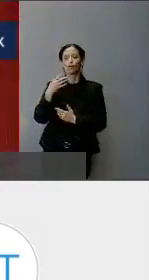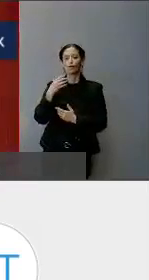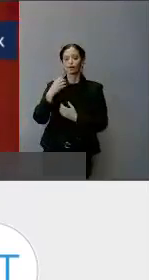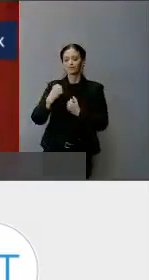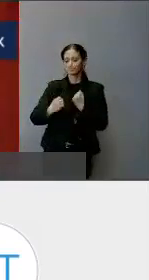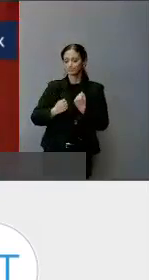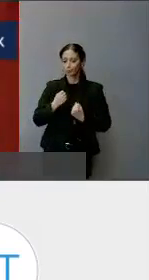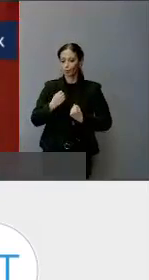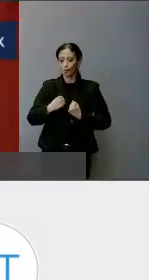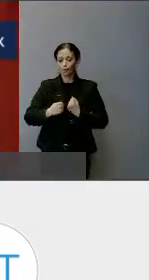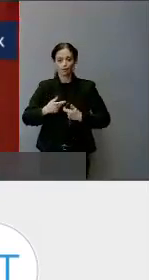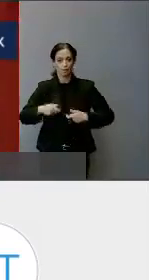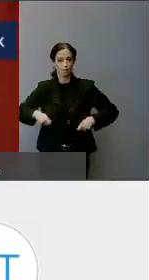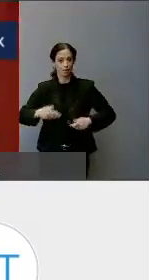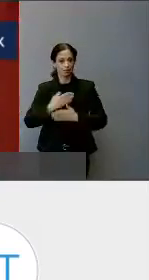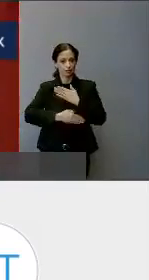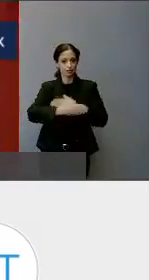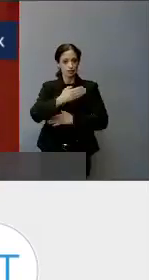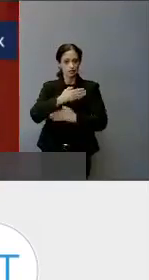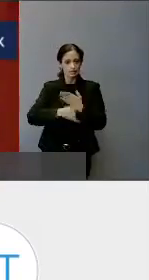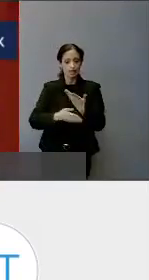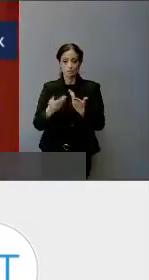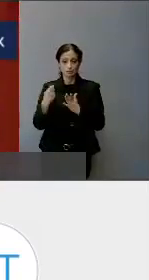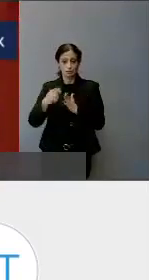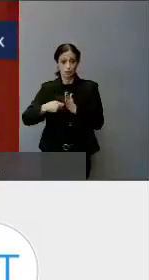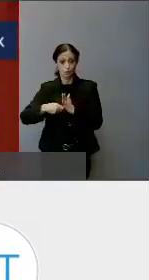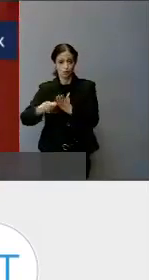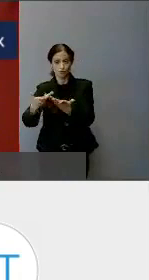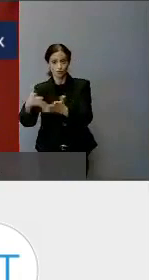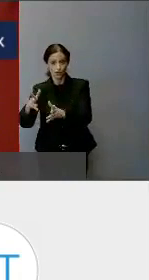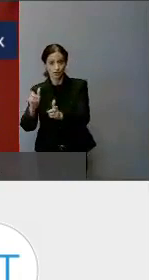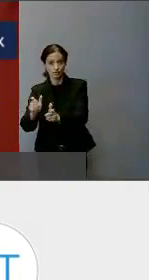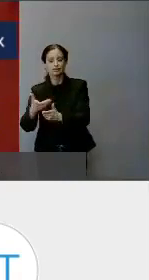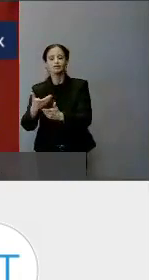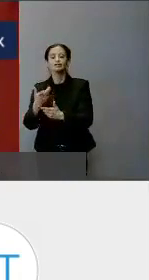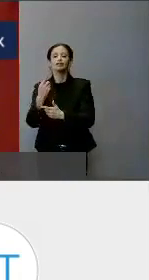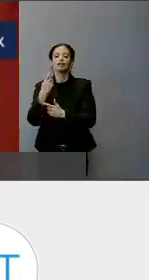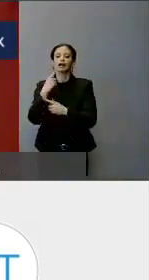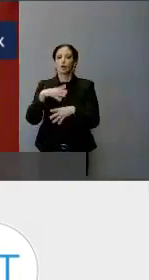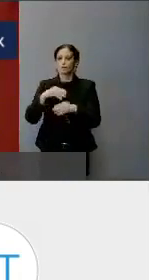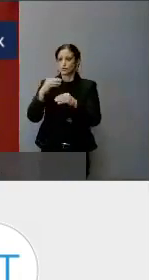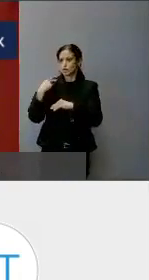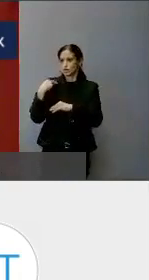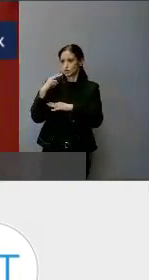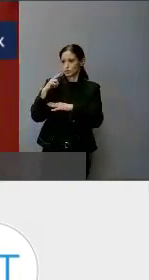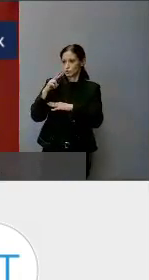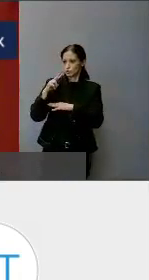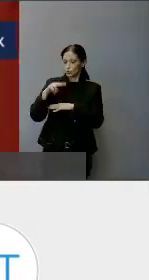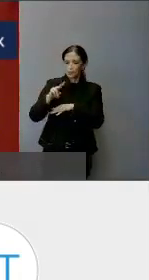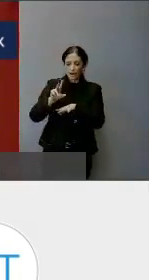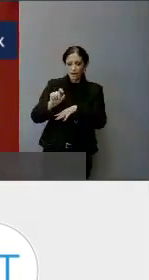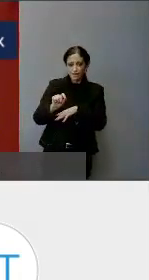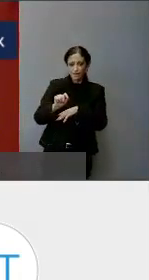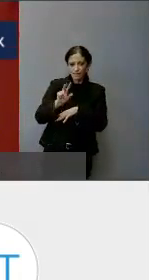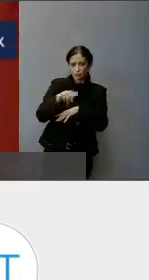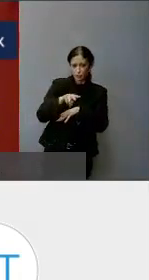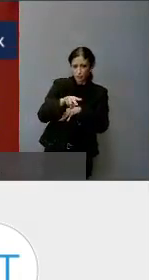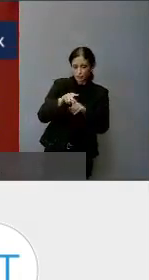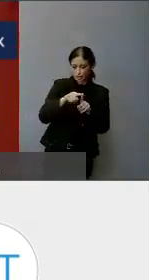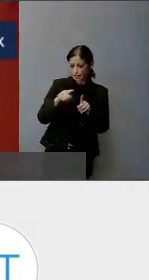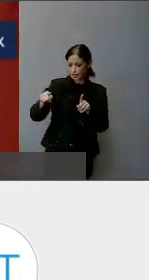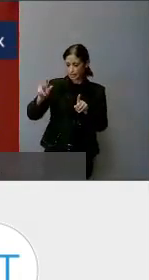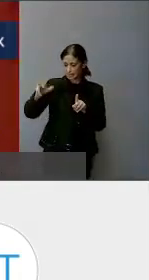portandone appunto dalle circa 2 mila nel 2020 alle più di 3500 di